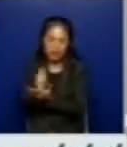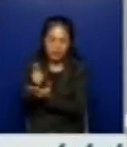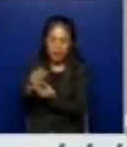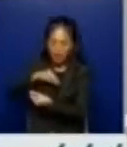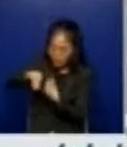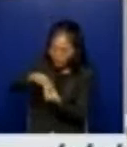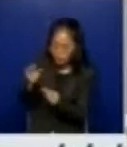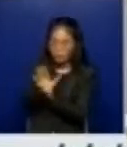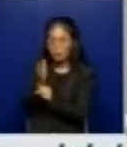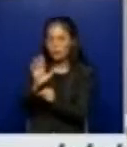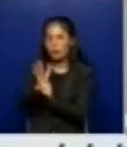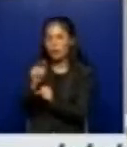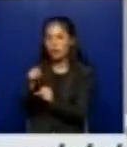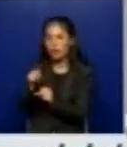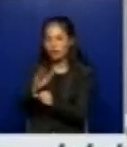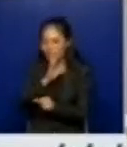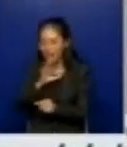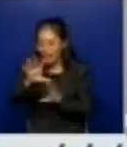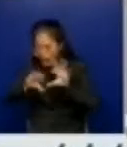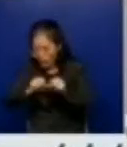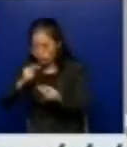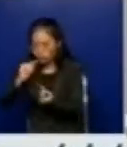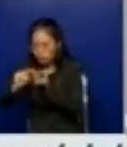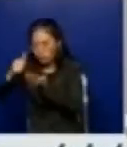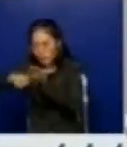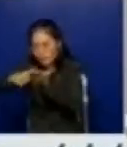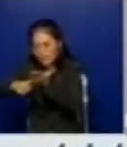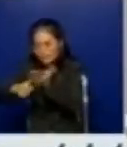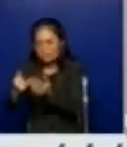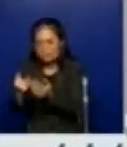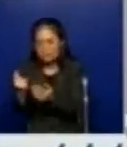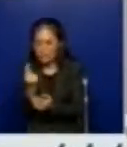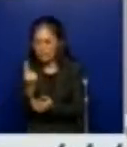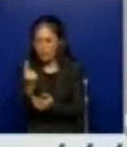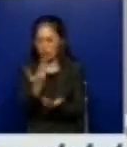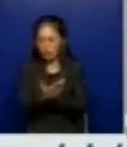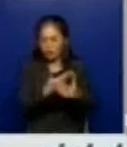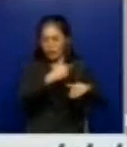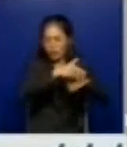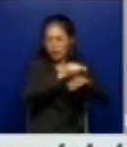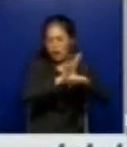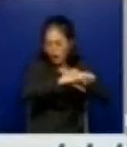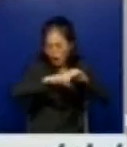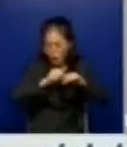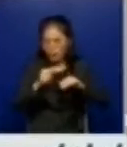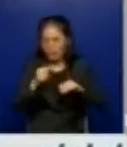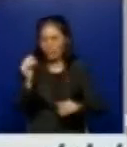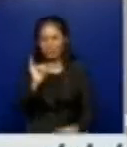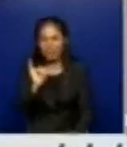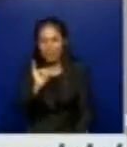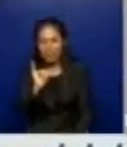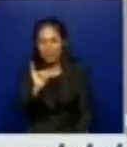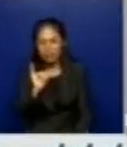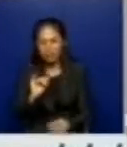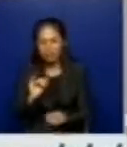ถ้าเรามุ่งไปใช้ในการจัดเก็บภาษีโดยที่เราไม่เอาเงินนอกงบประมาณนะครับที่ลอยอยู่เนี่ยเอามาใช้จ่ายนั่นแปลว่า